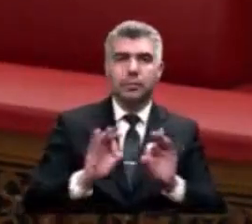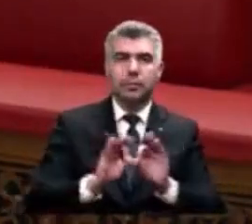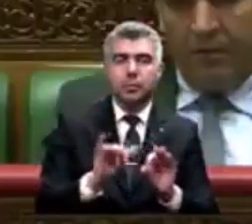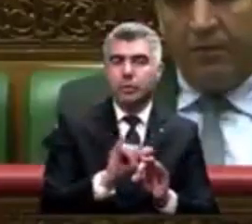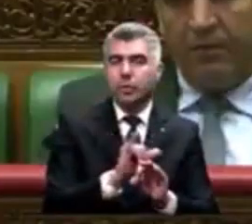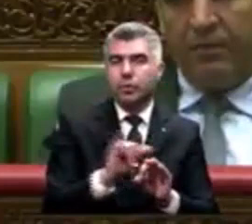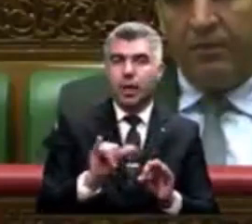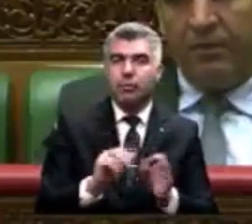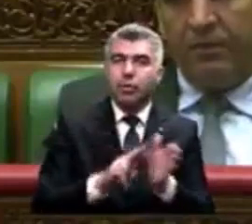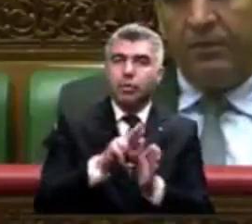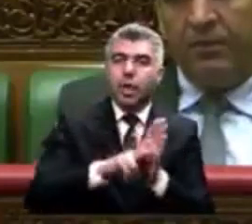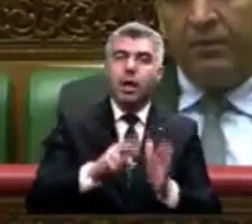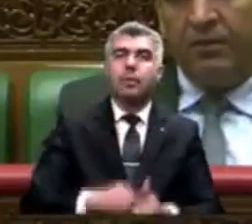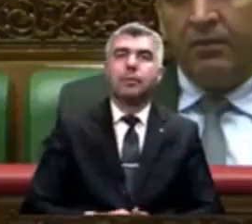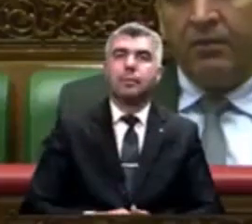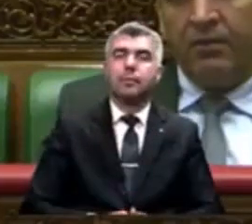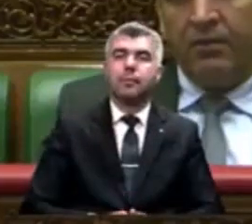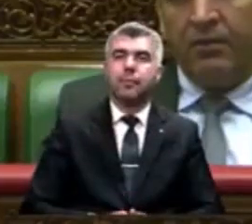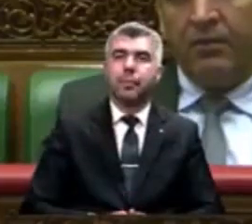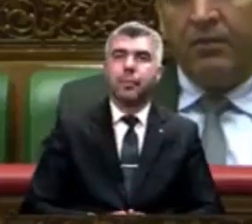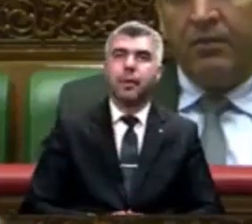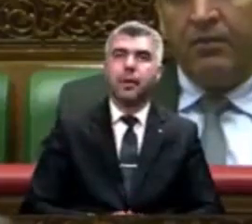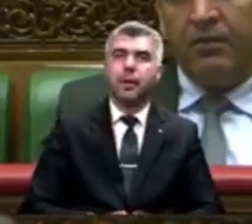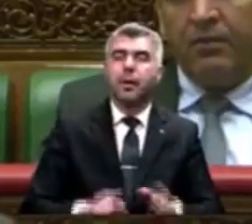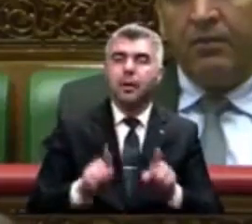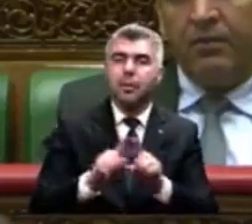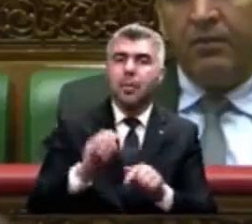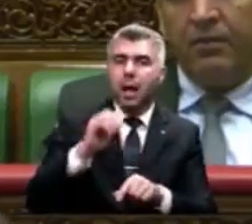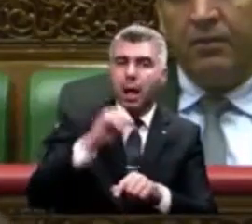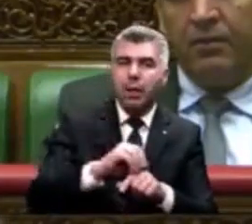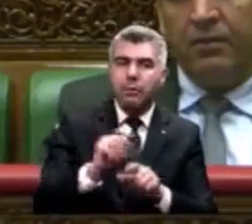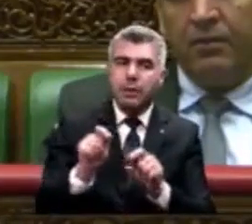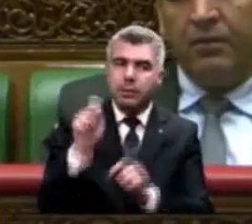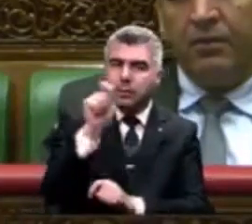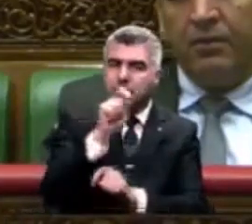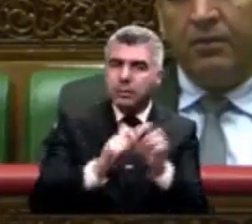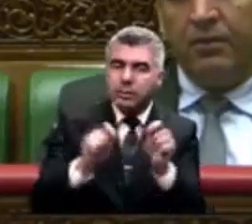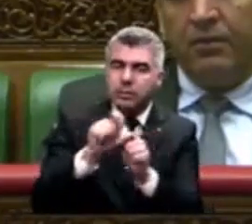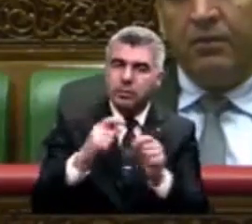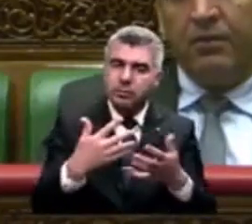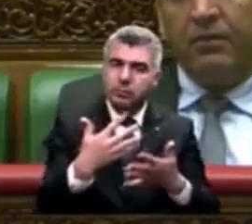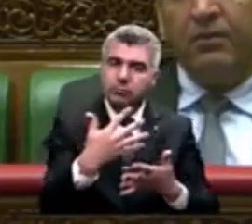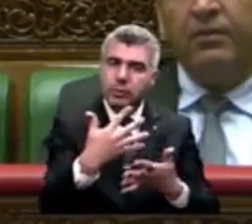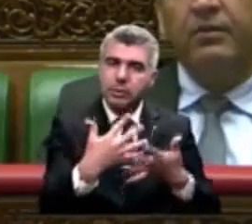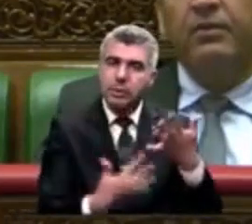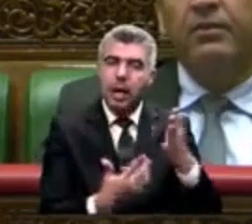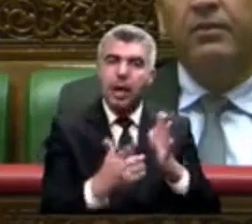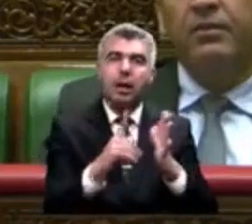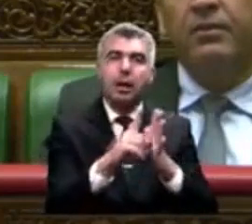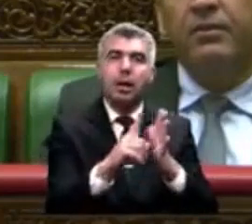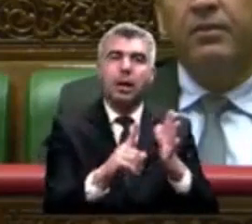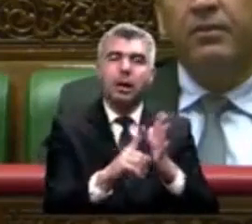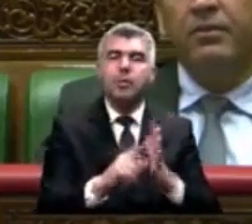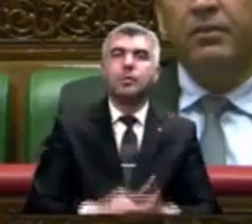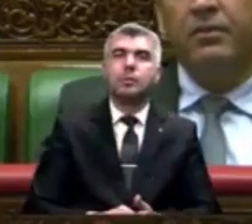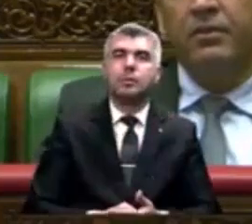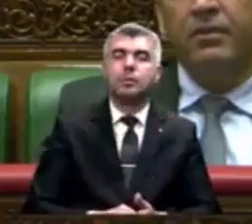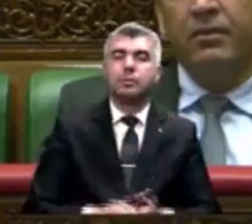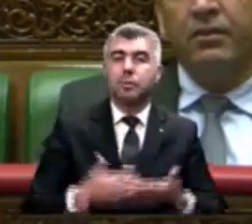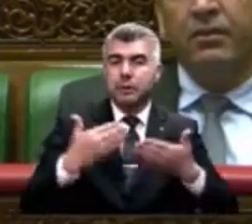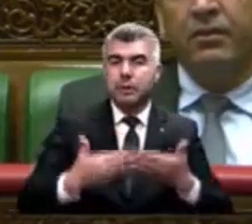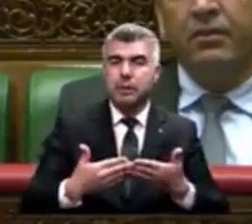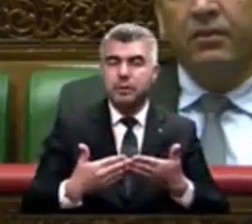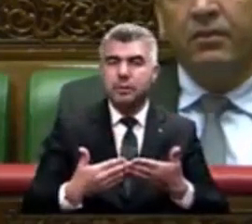مستوى الجهات. يعني نمشيو للنقطة ديال الصياغة أو الديباجة ديال هذا النظام الأساسي، أنا كنشم فيه